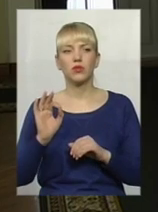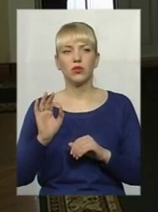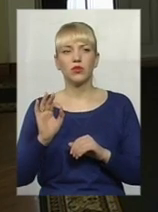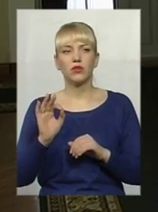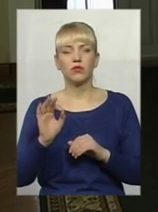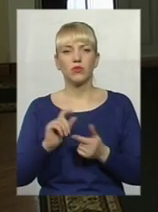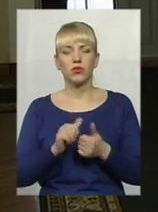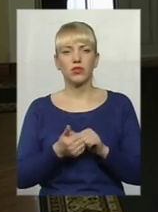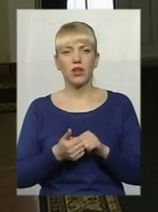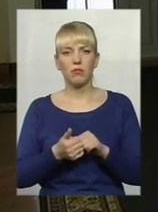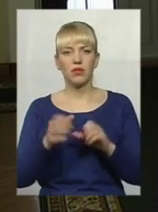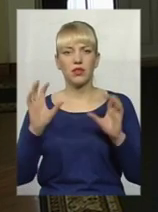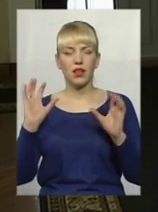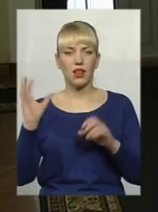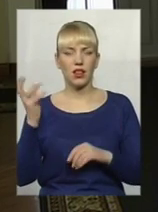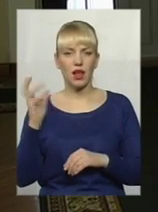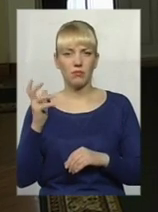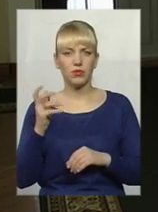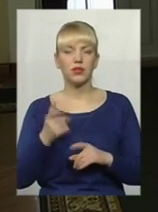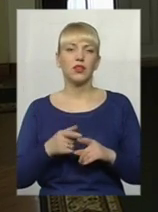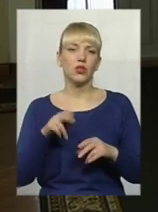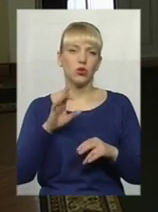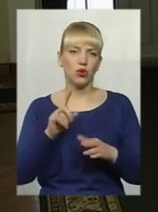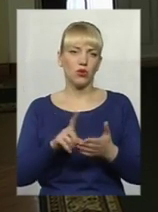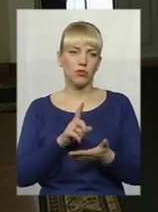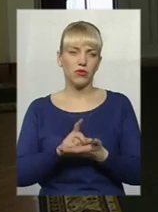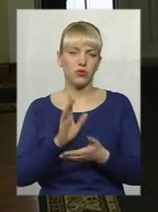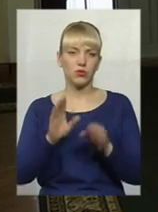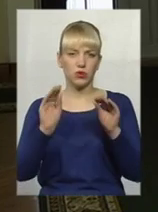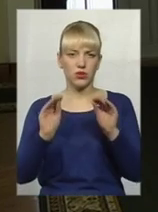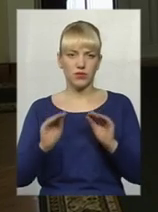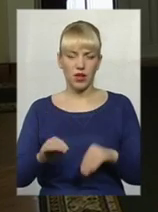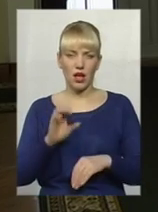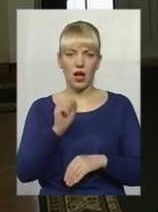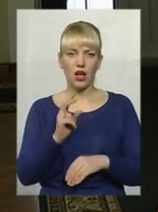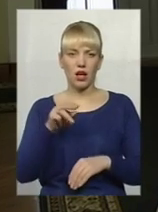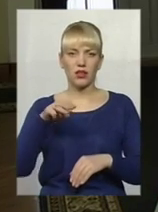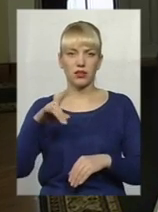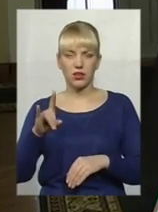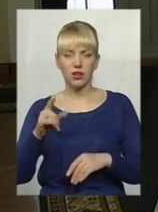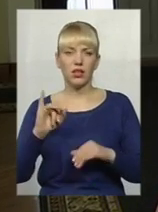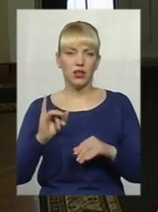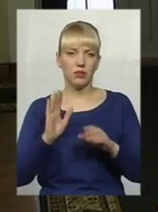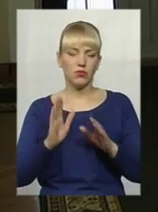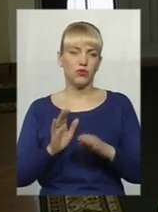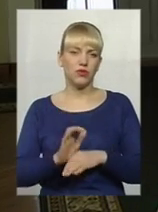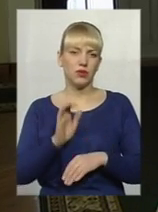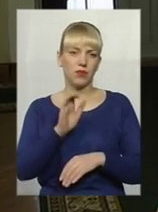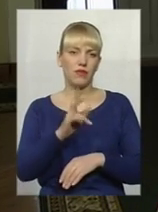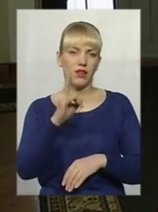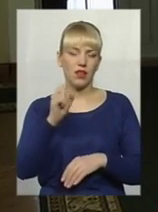заміні ламп зовнішнього освітлення, то ми обов'язково будуть складені акти і ці лампи будуть відправлені